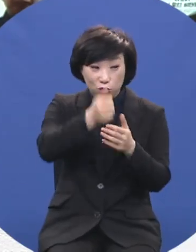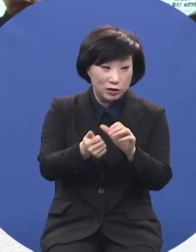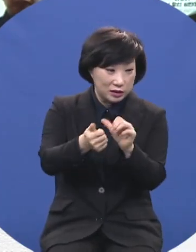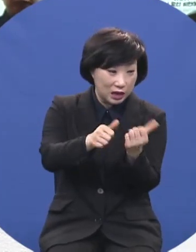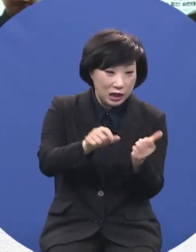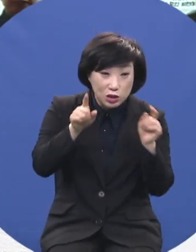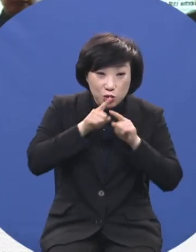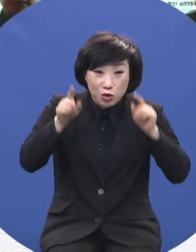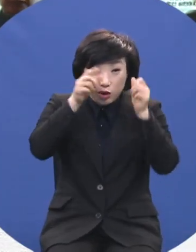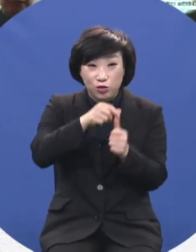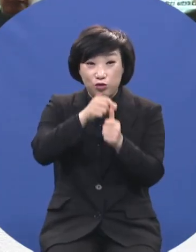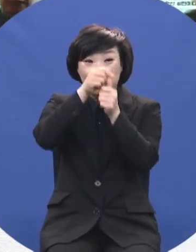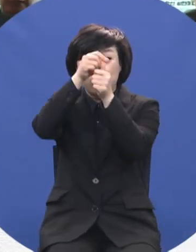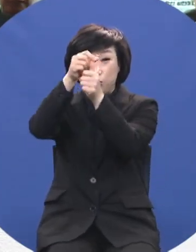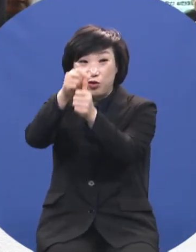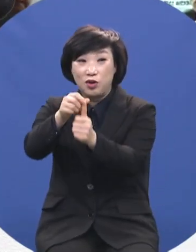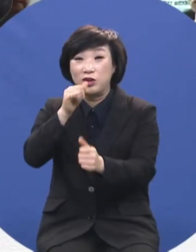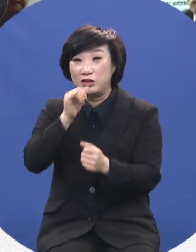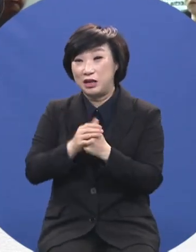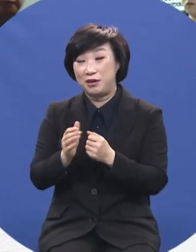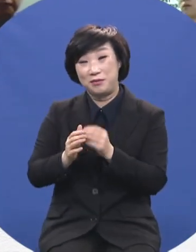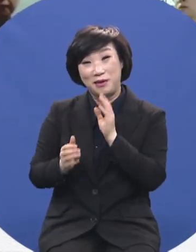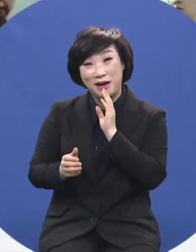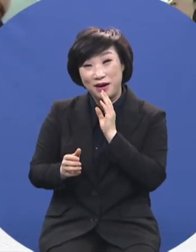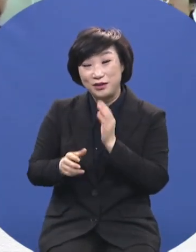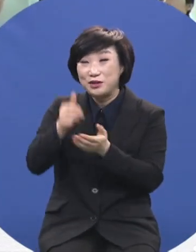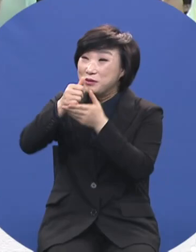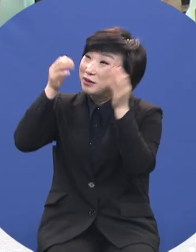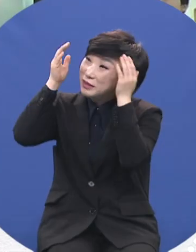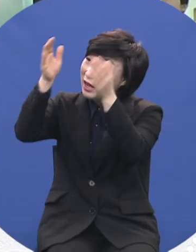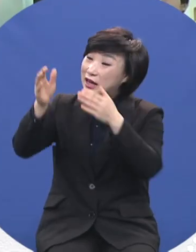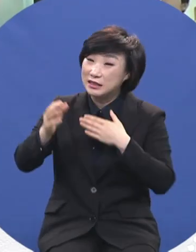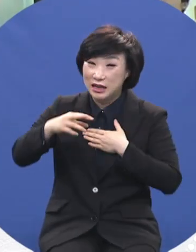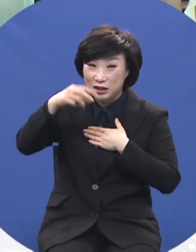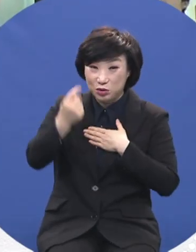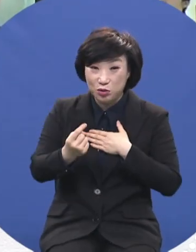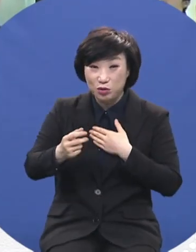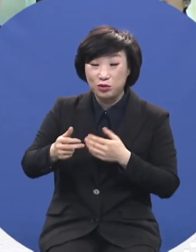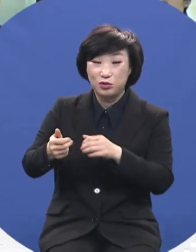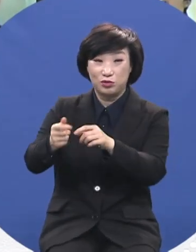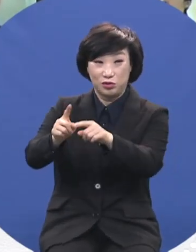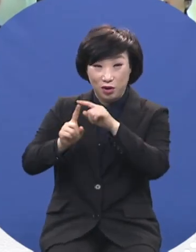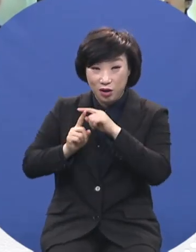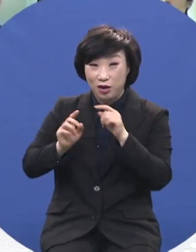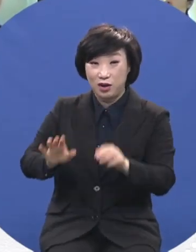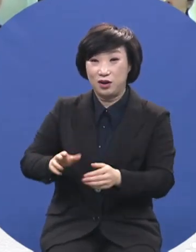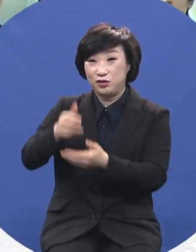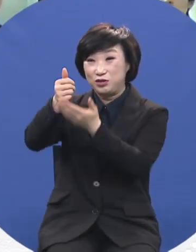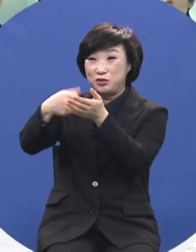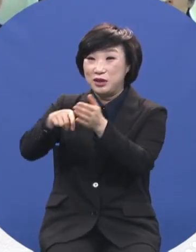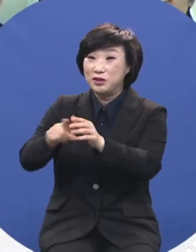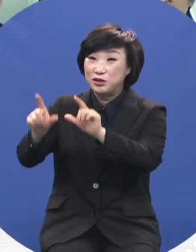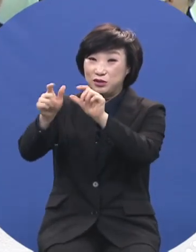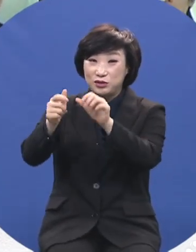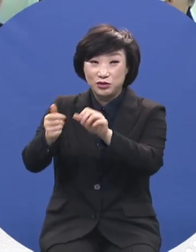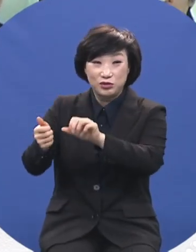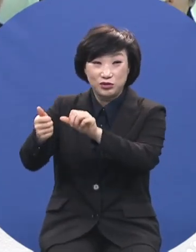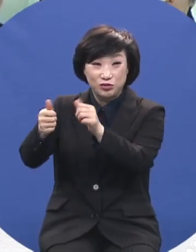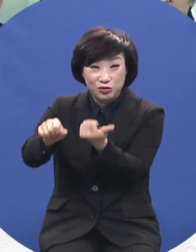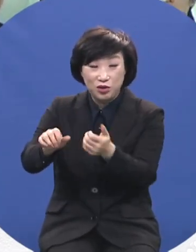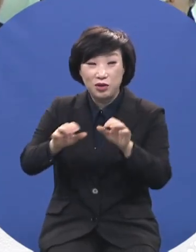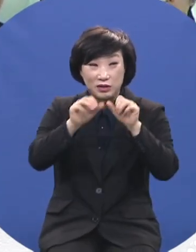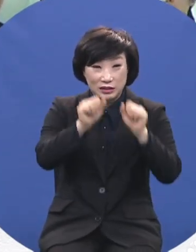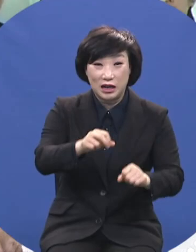지옥에서 구원했으니까. 그분을 향해서 나도 죽어도 그분을 위해 죽고 살아도 그분을 위해 사는